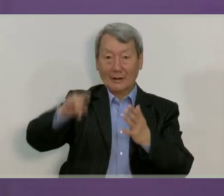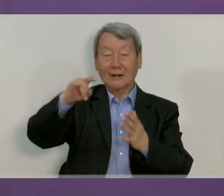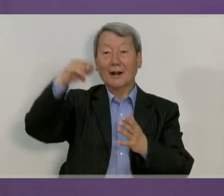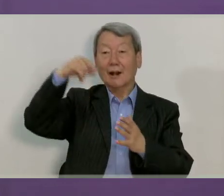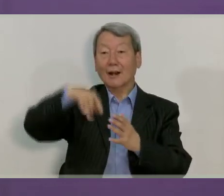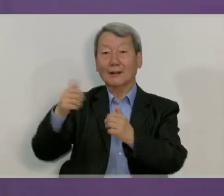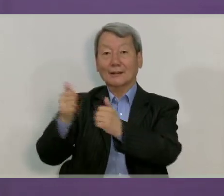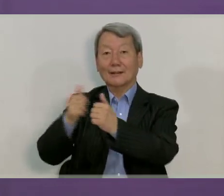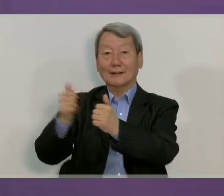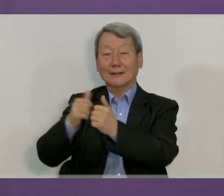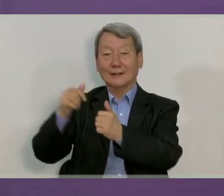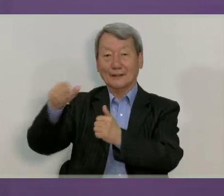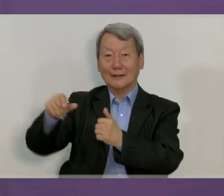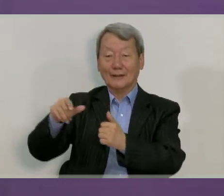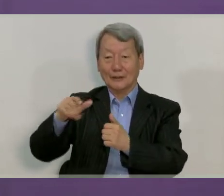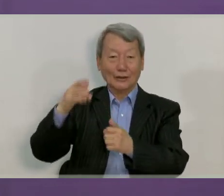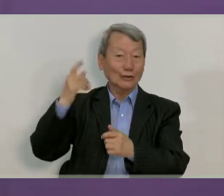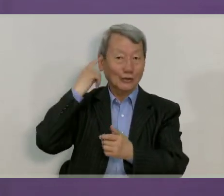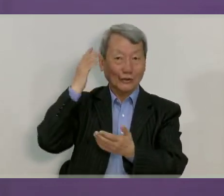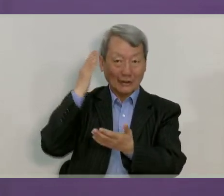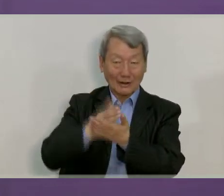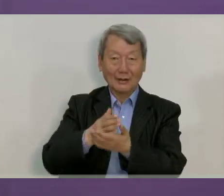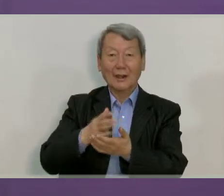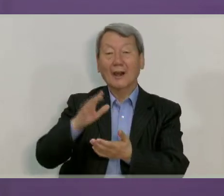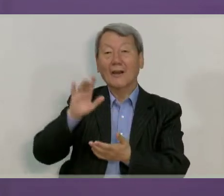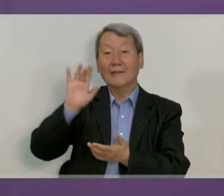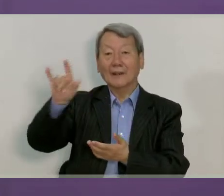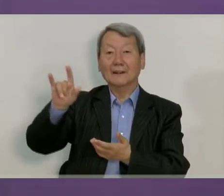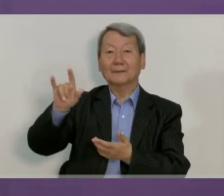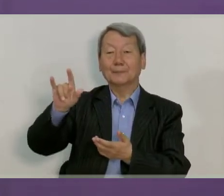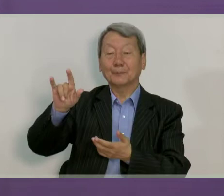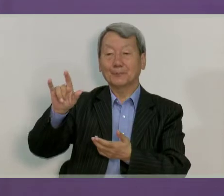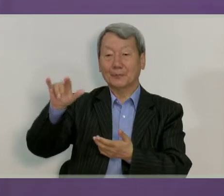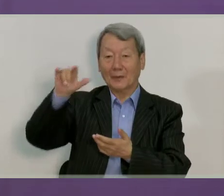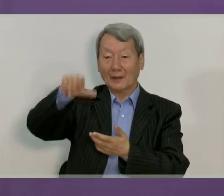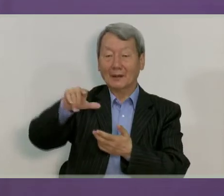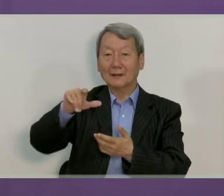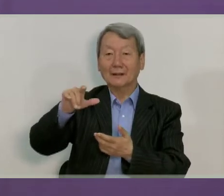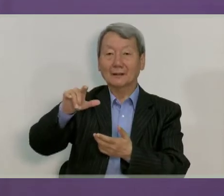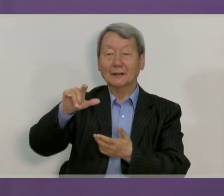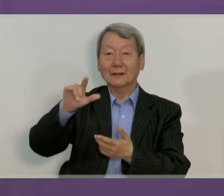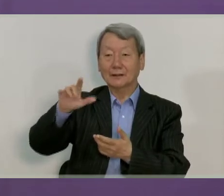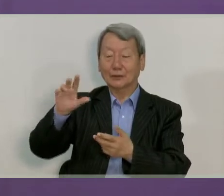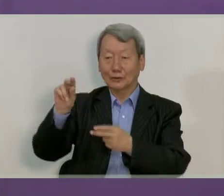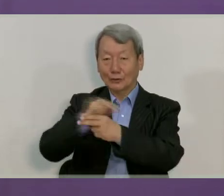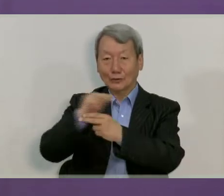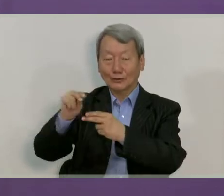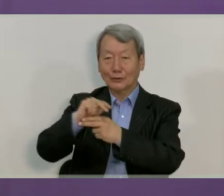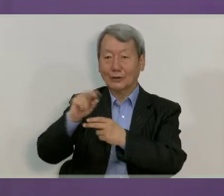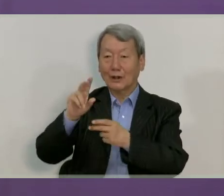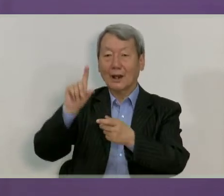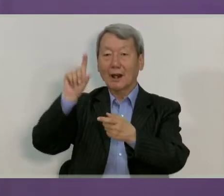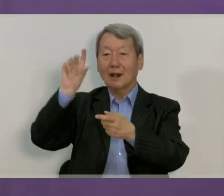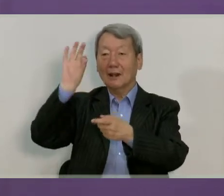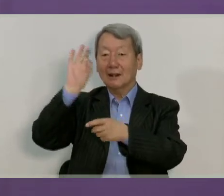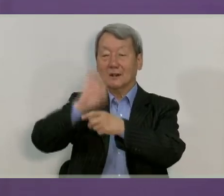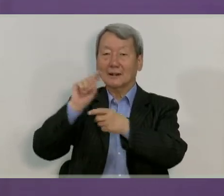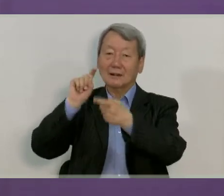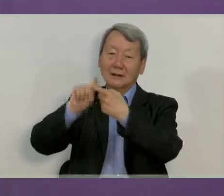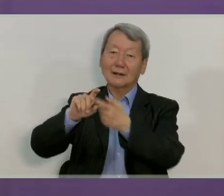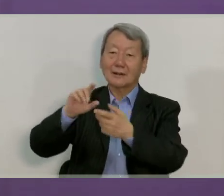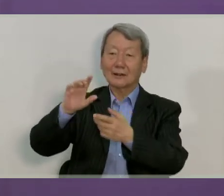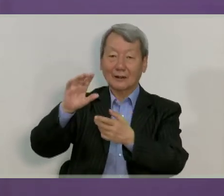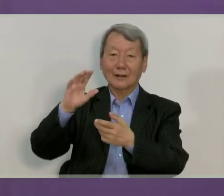бойлуу аял жатат деп маалымдалган. Деги эле ушул кош бойлуу аялдардын дарылануусу, коронавирус тастыкталган кош бойлуу